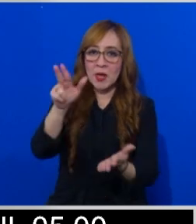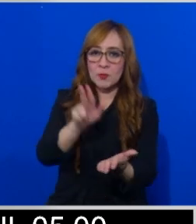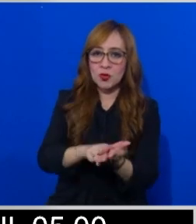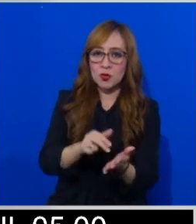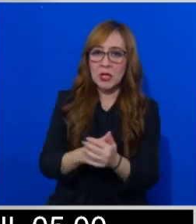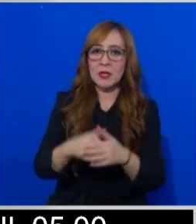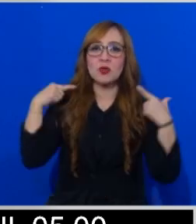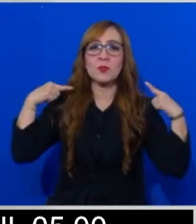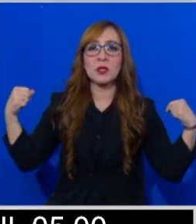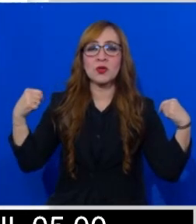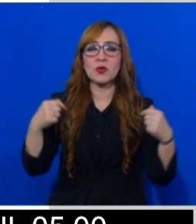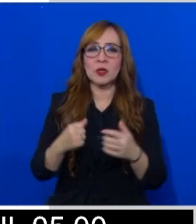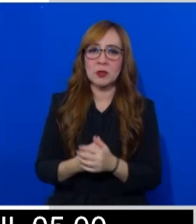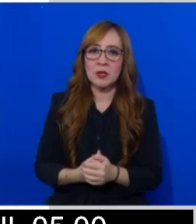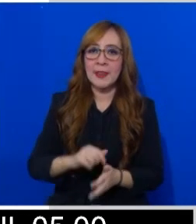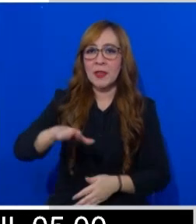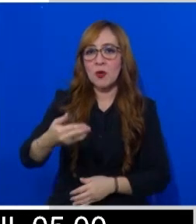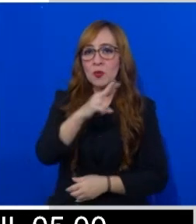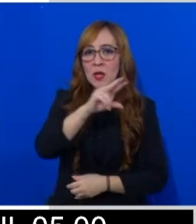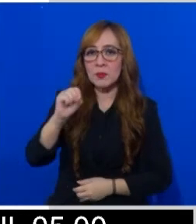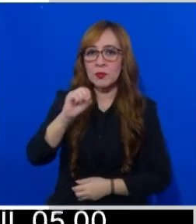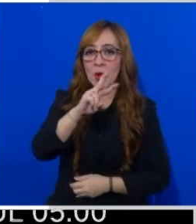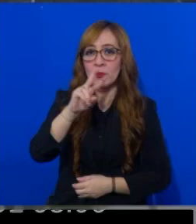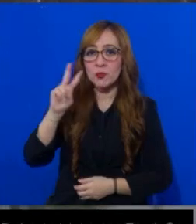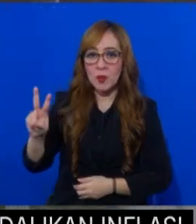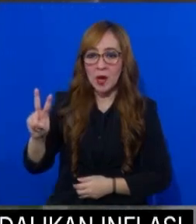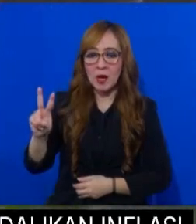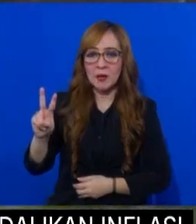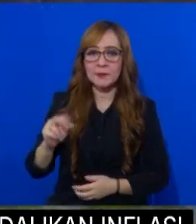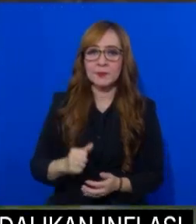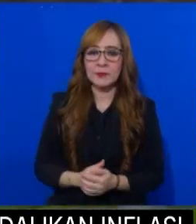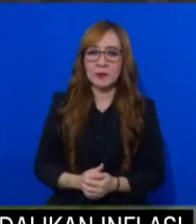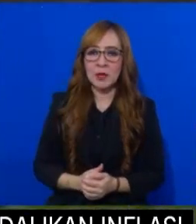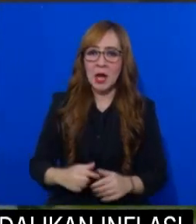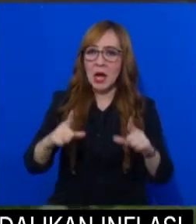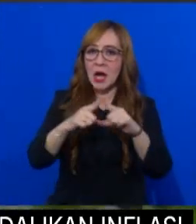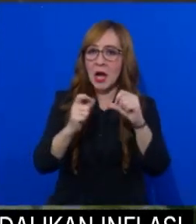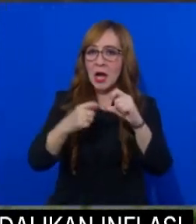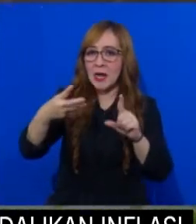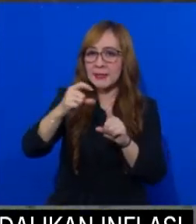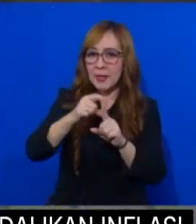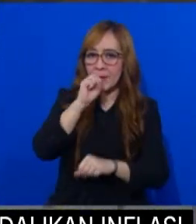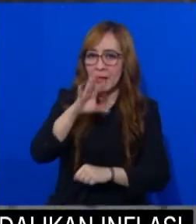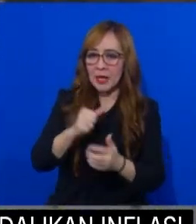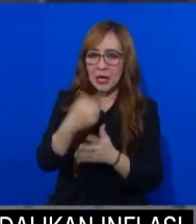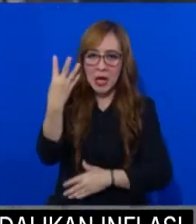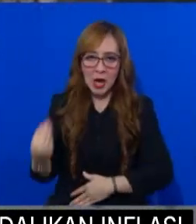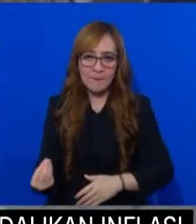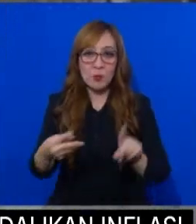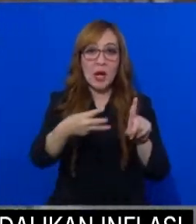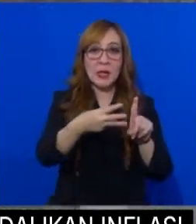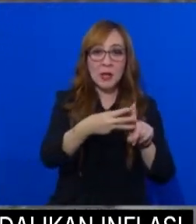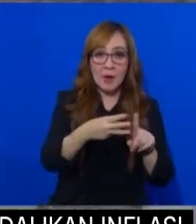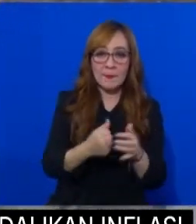Nomor 979 tahun 2022, Asep mengungkapkan Kampung Bayam kategori